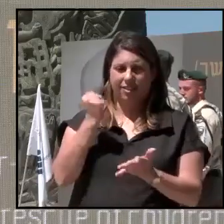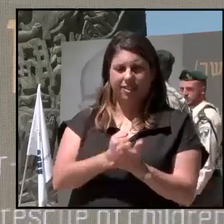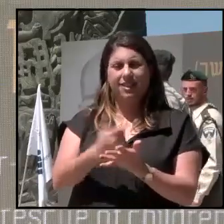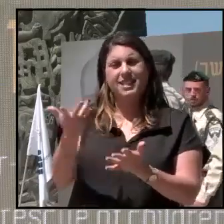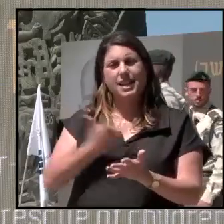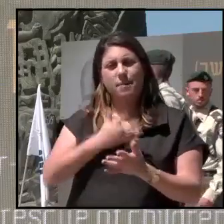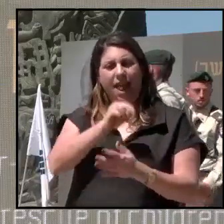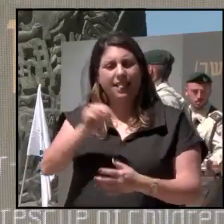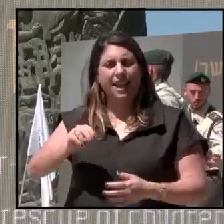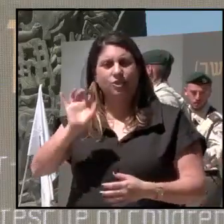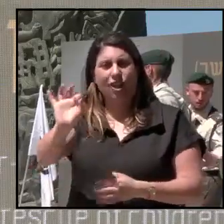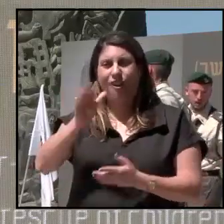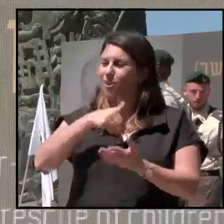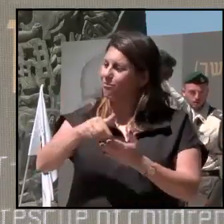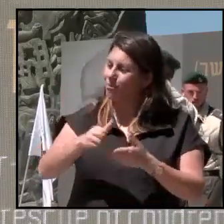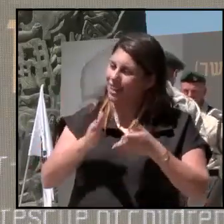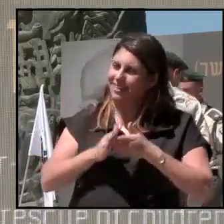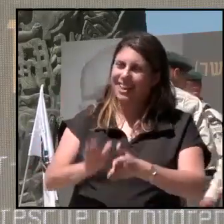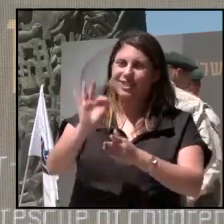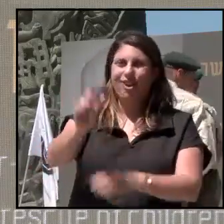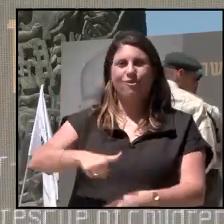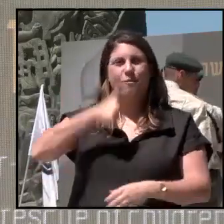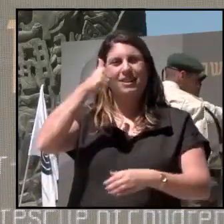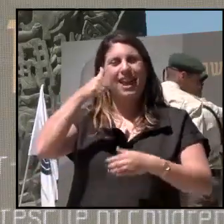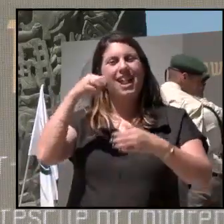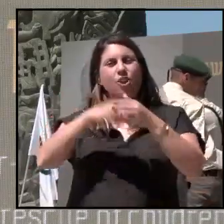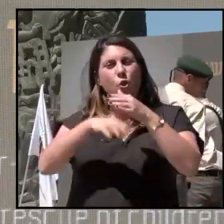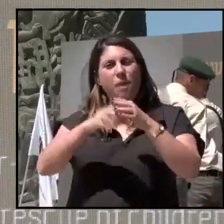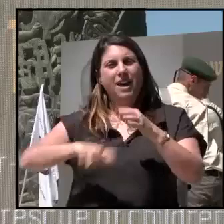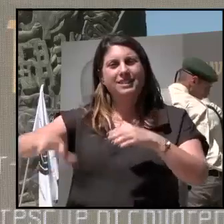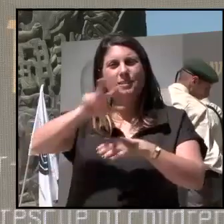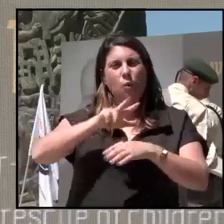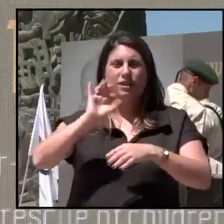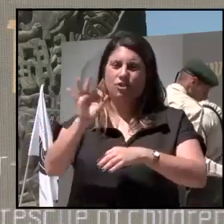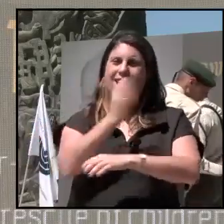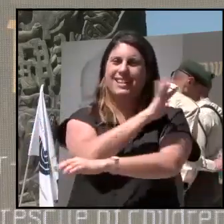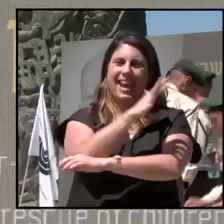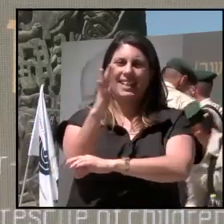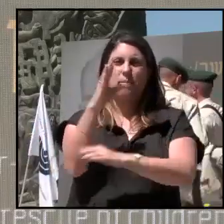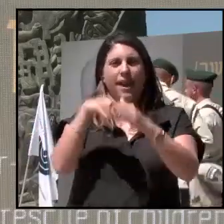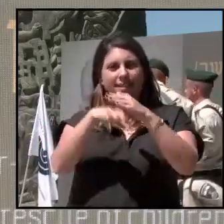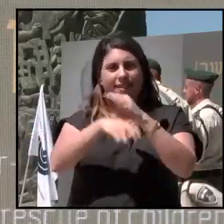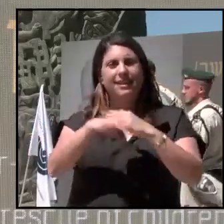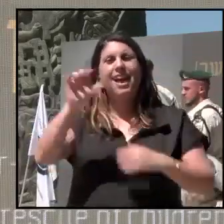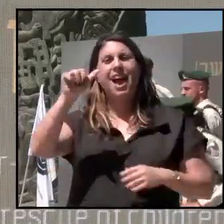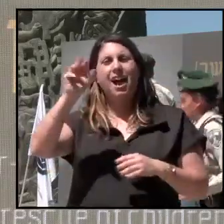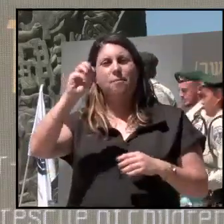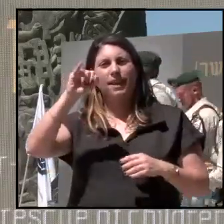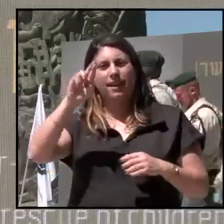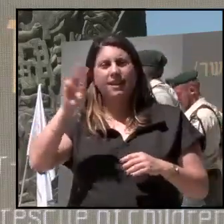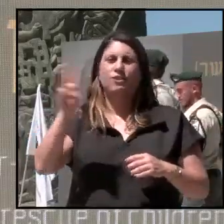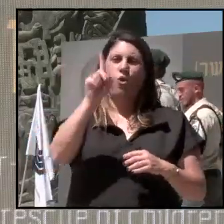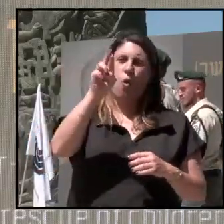נכדו שממשיך את דרכו ומנהל את הקופה הציבורית הכספית של הקרן הקיימת, אמיר שור.